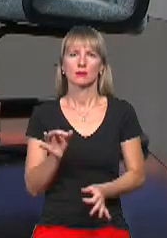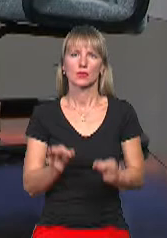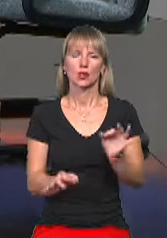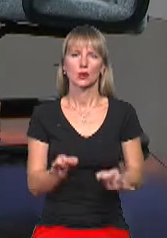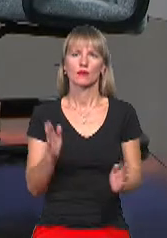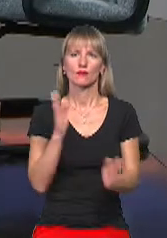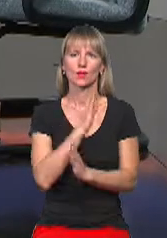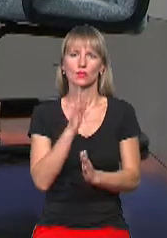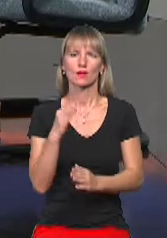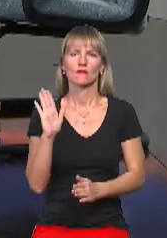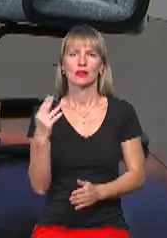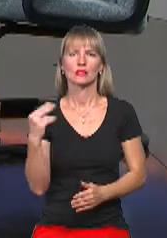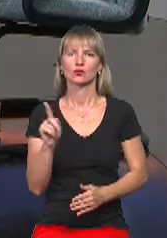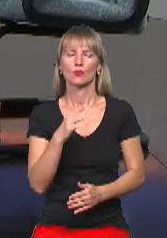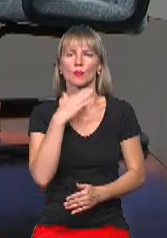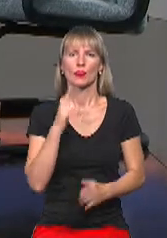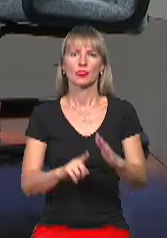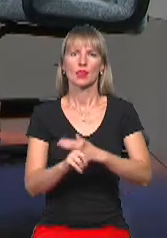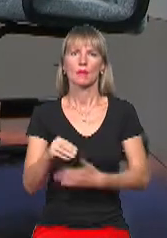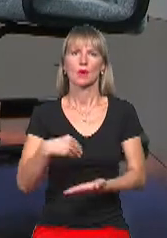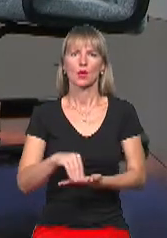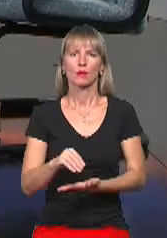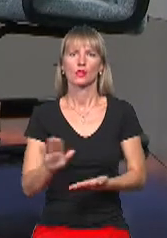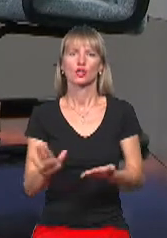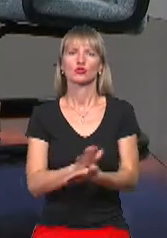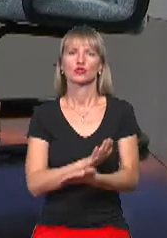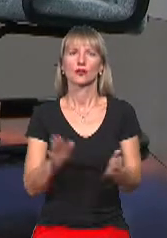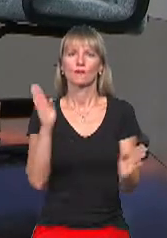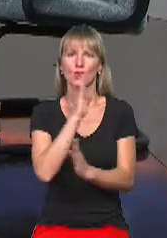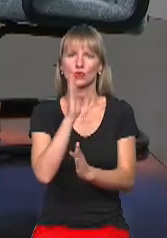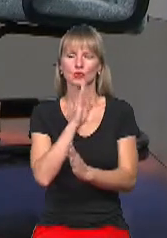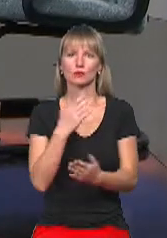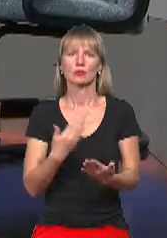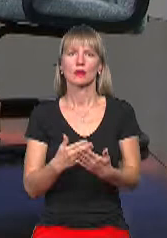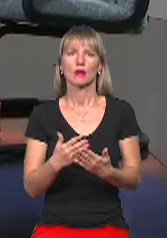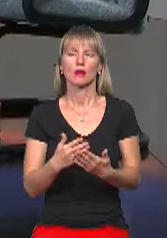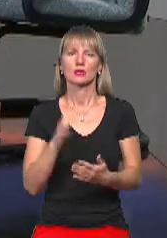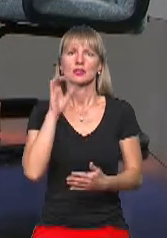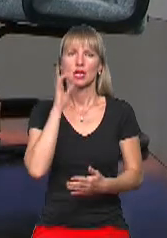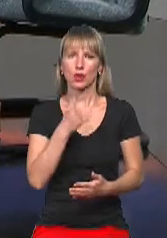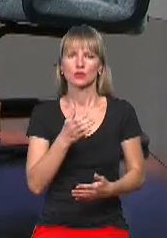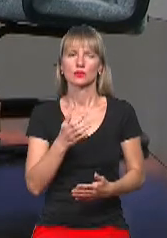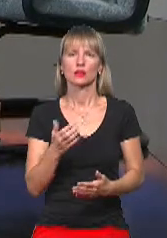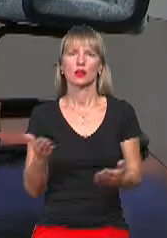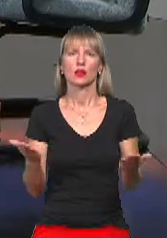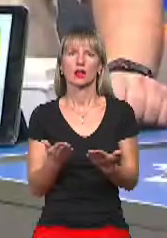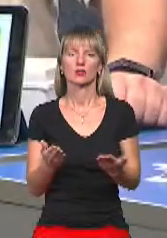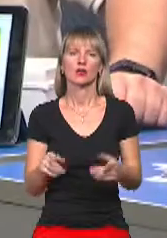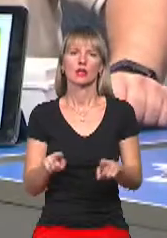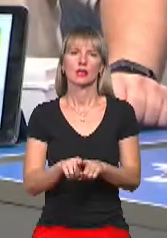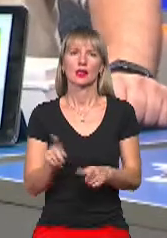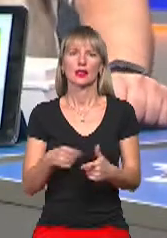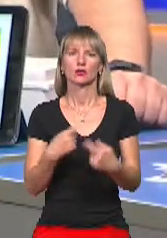тому числі атмосферного воздуха в Запорожжі, що многие начали покупати уже очистители воздуха, именно, ну, как бы более-менее серьезные, которые так или